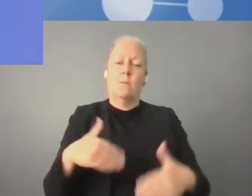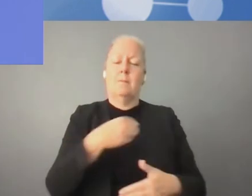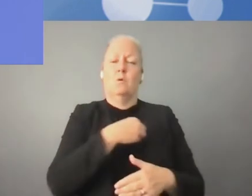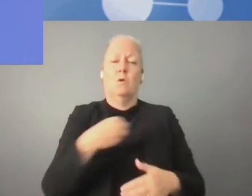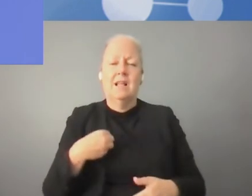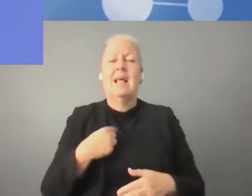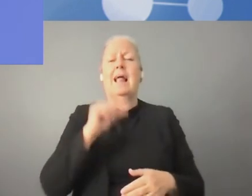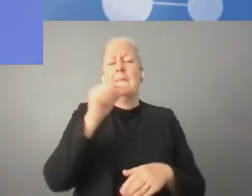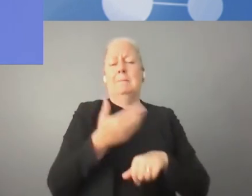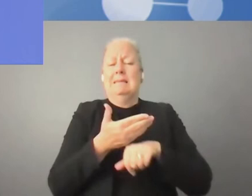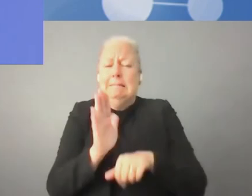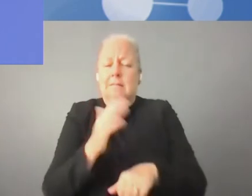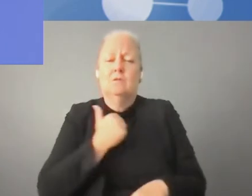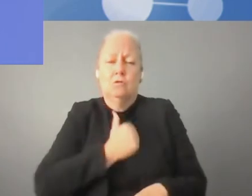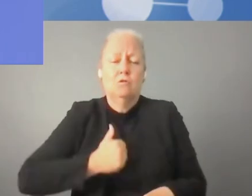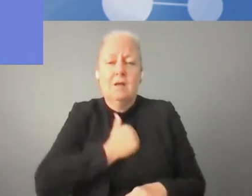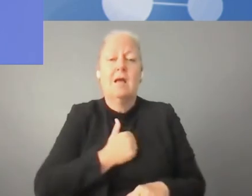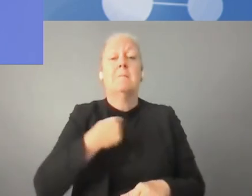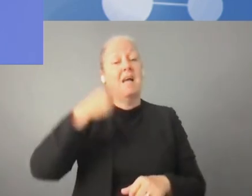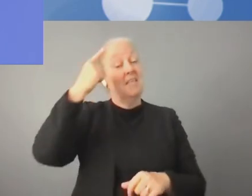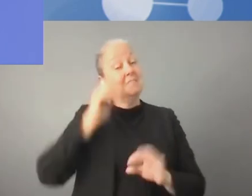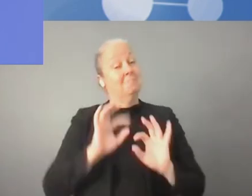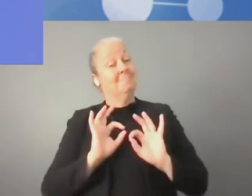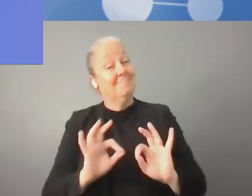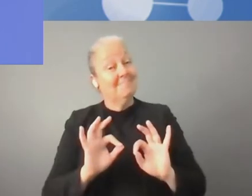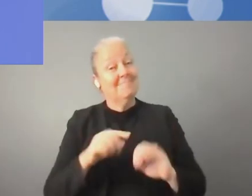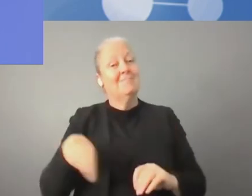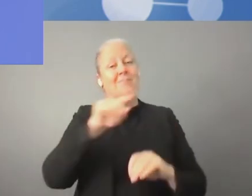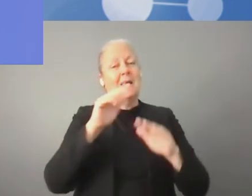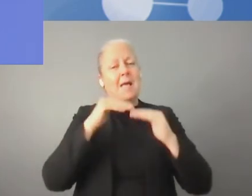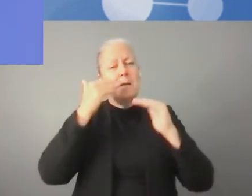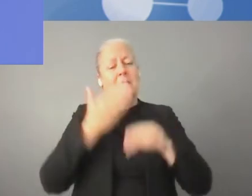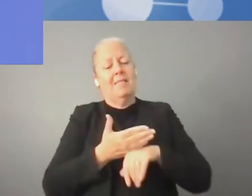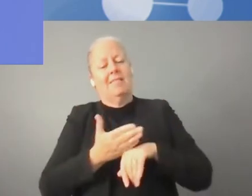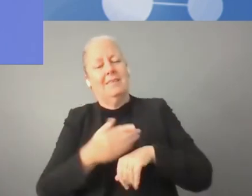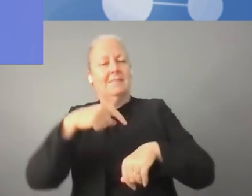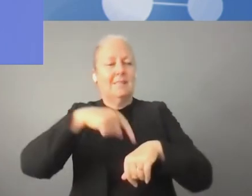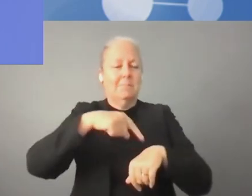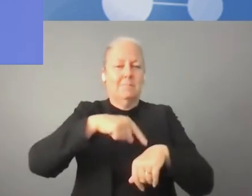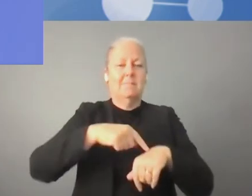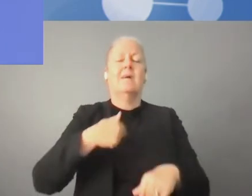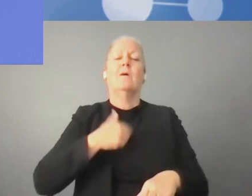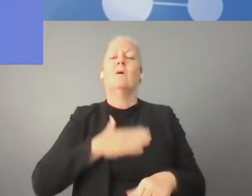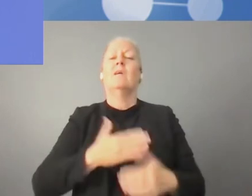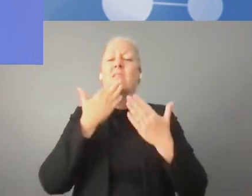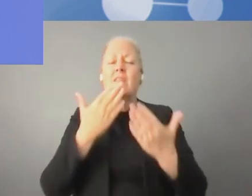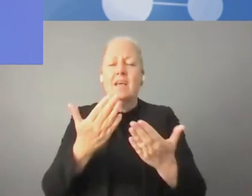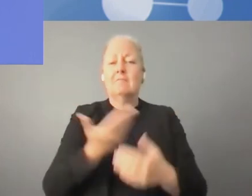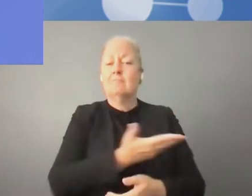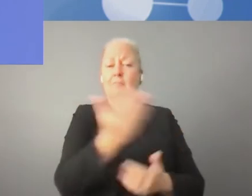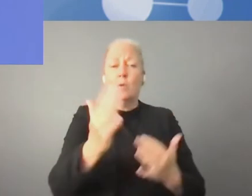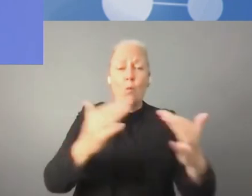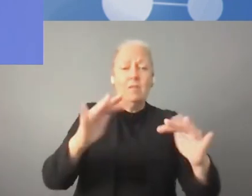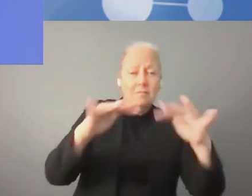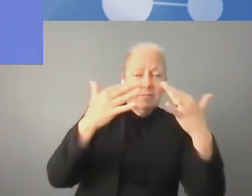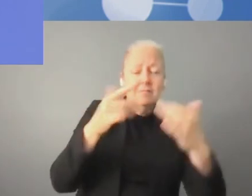化的转型。感谢大家的发言，大家跟我们一起分享自己的一些论点。非常抱歉我们的一